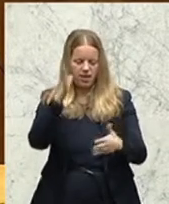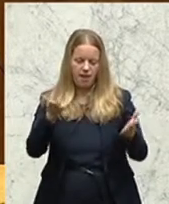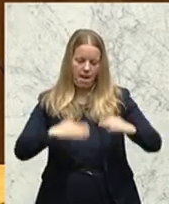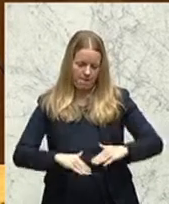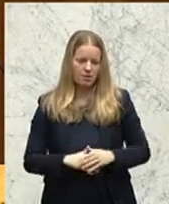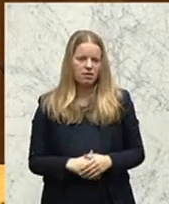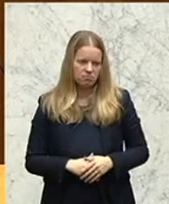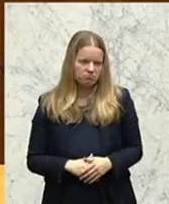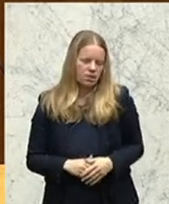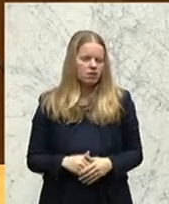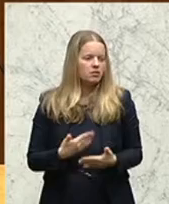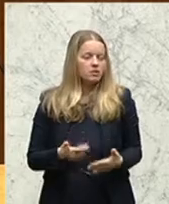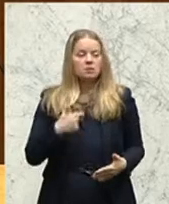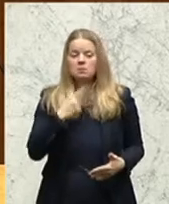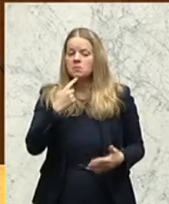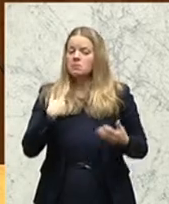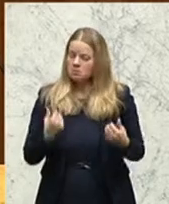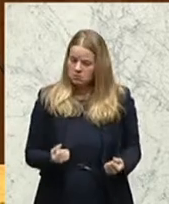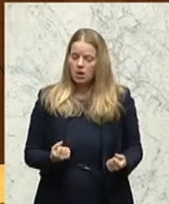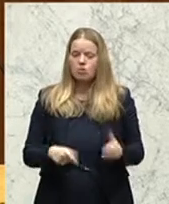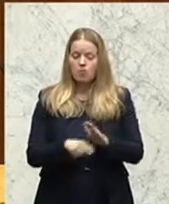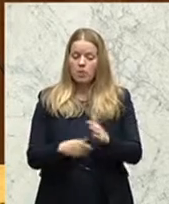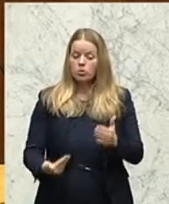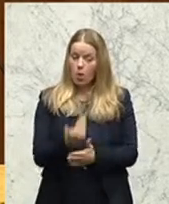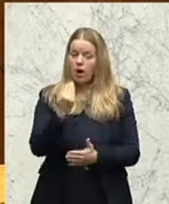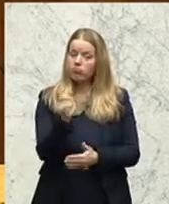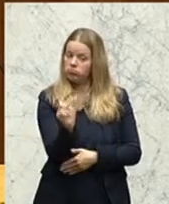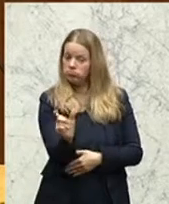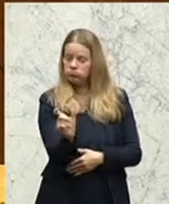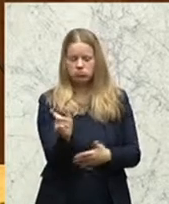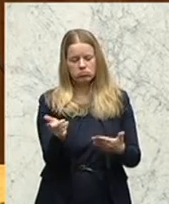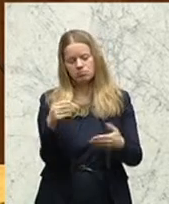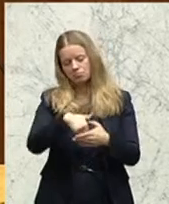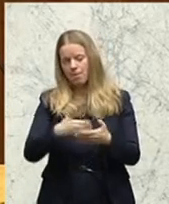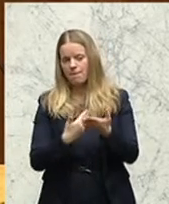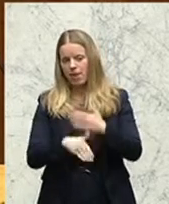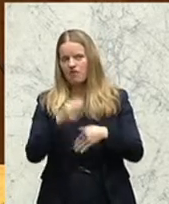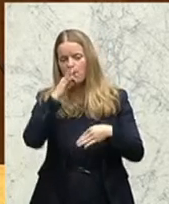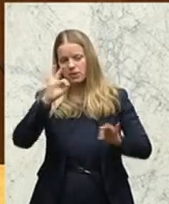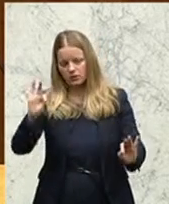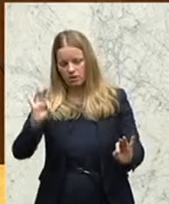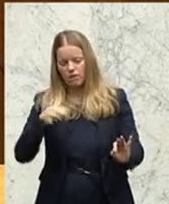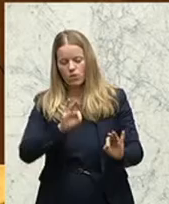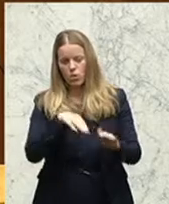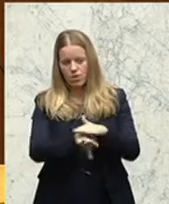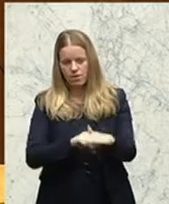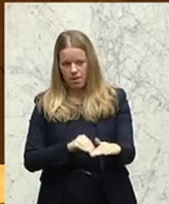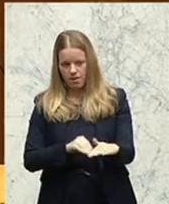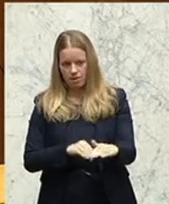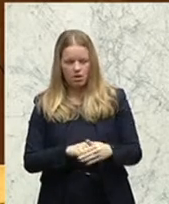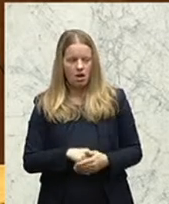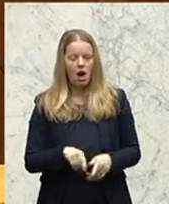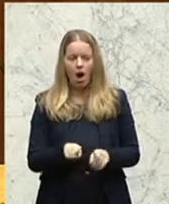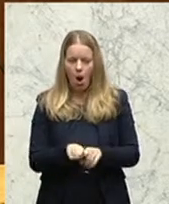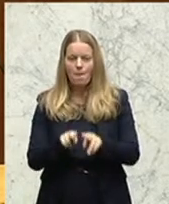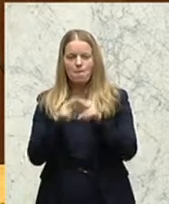wird. Ich bin überzeugt, Normung neu bringt nun wesentliche Verbesserungen im Sinne der Unternehmen. Das bestätigt auch